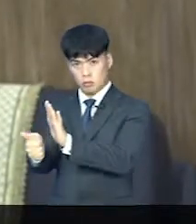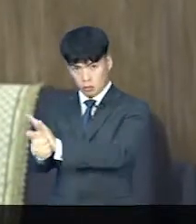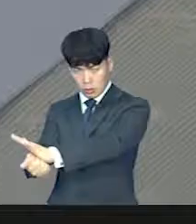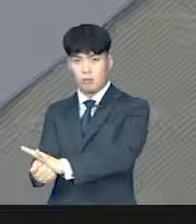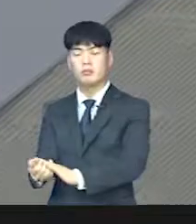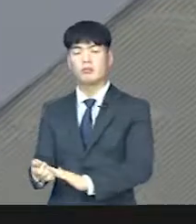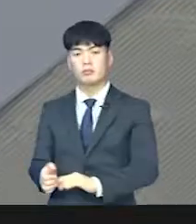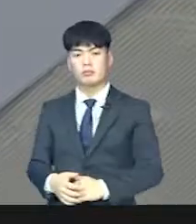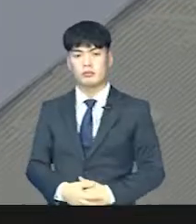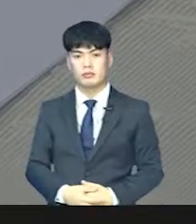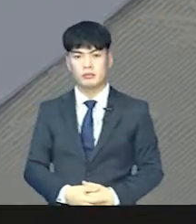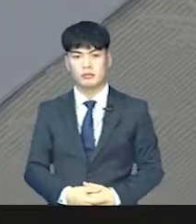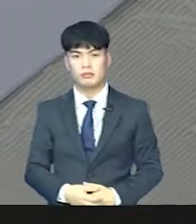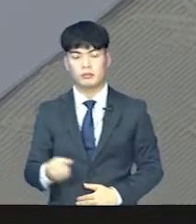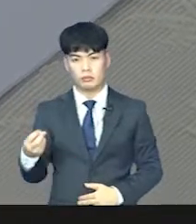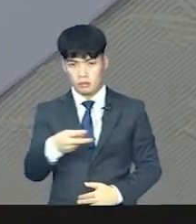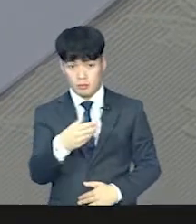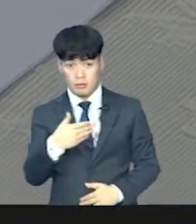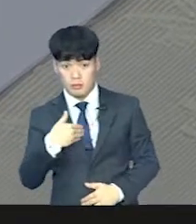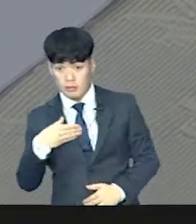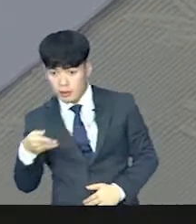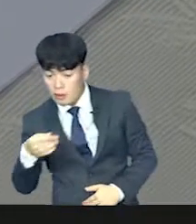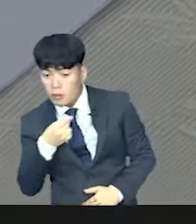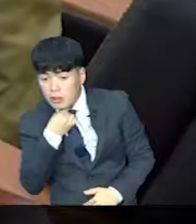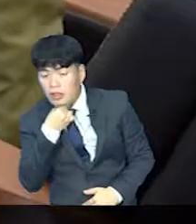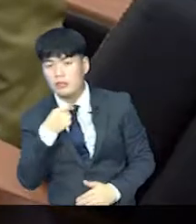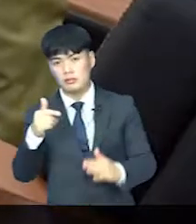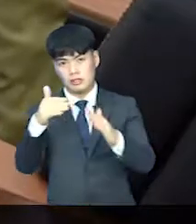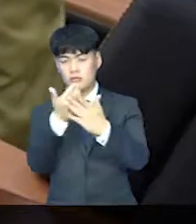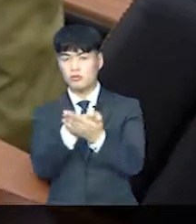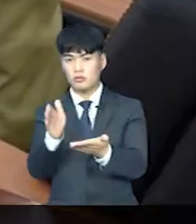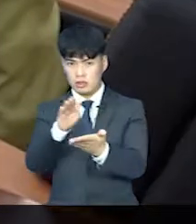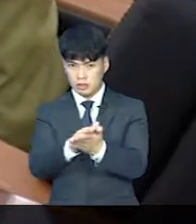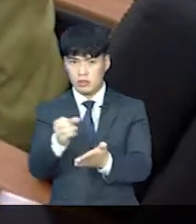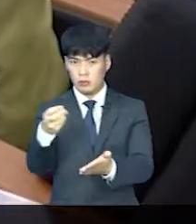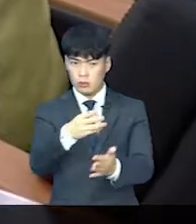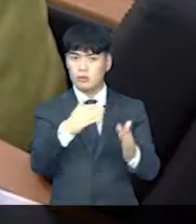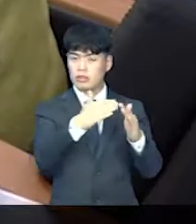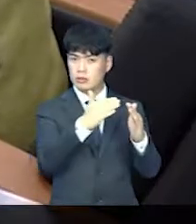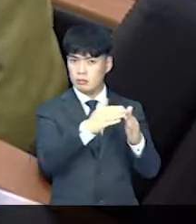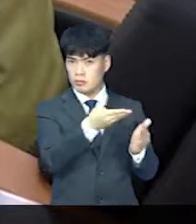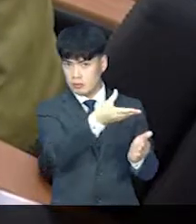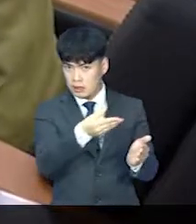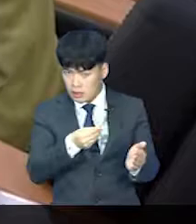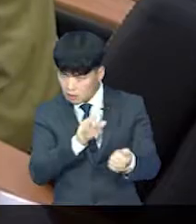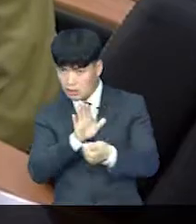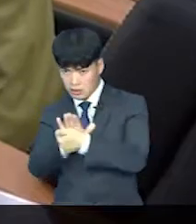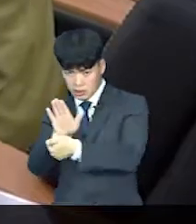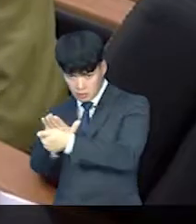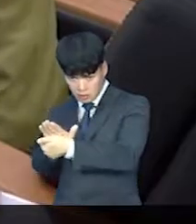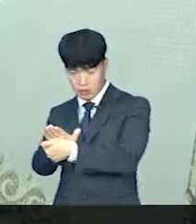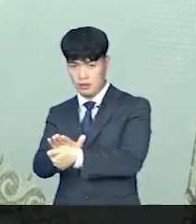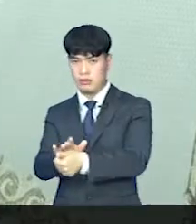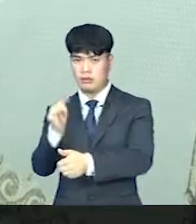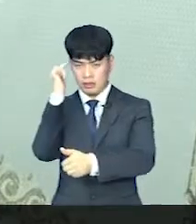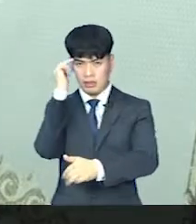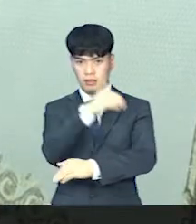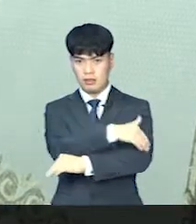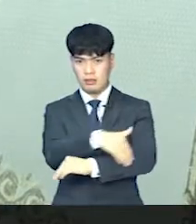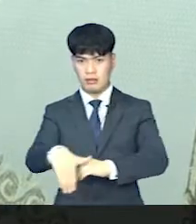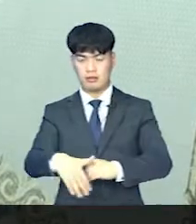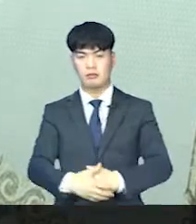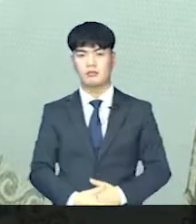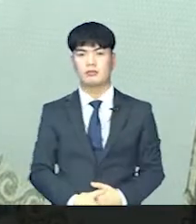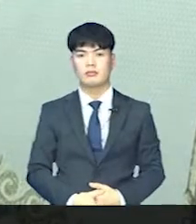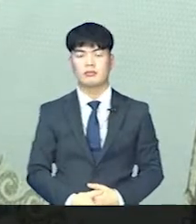식사, 이동 지원을 필수적으로 지원하고 선택적으로 주거 개선이나 매입 임대주택 제공 등 주거 지원